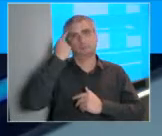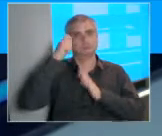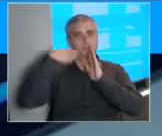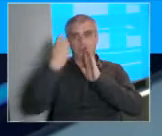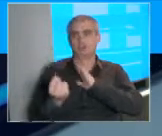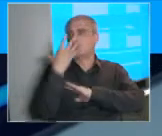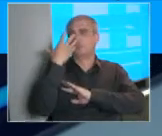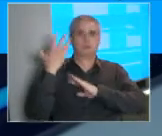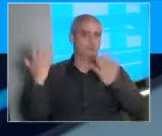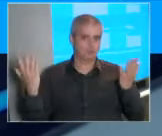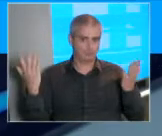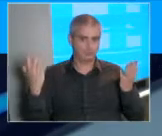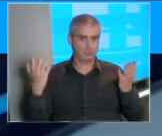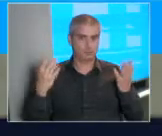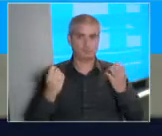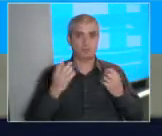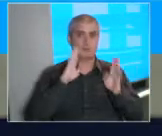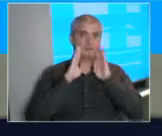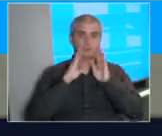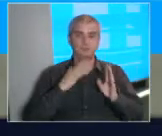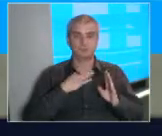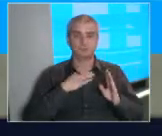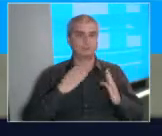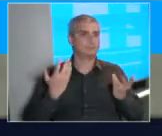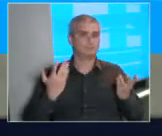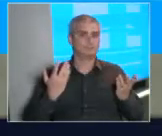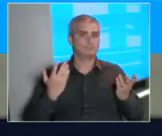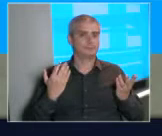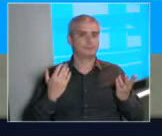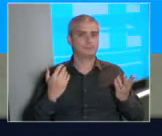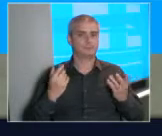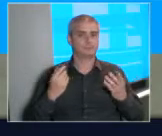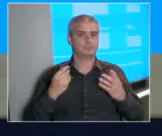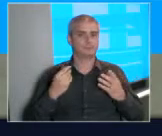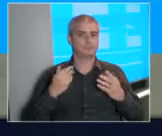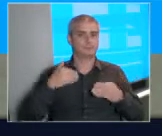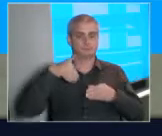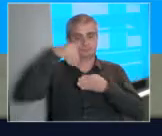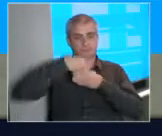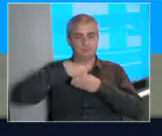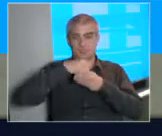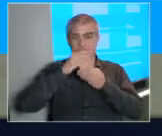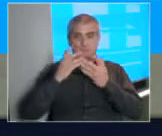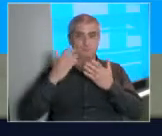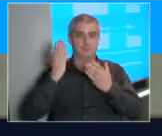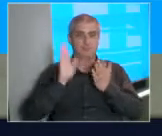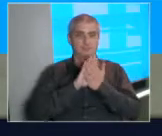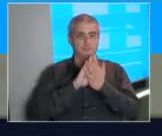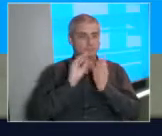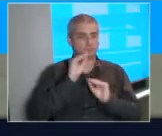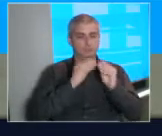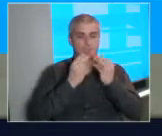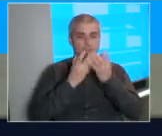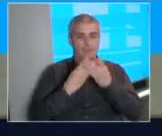סרטון בפיד של הפייסבוק שלי. הכיסונים האלו לסנדוויץ' מיוצרים